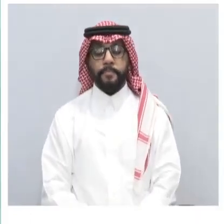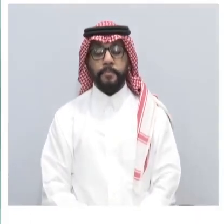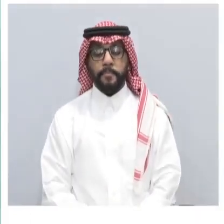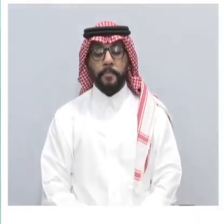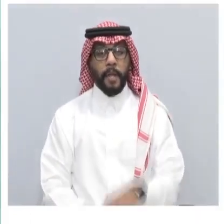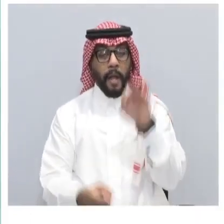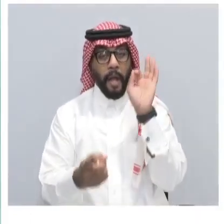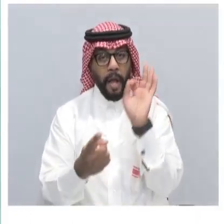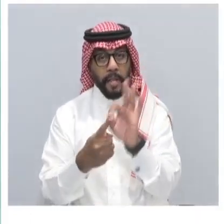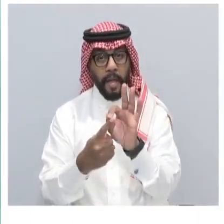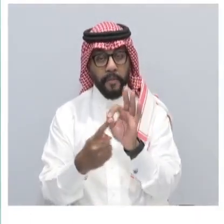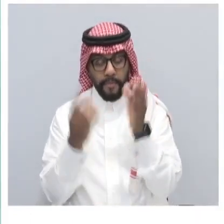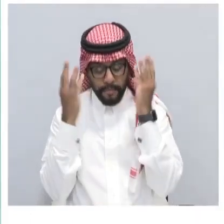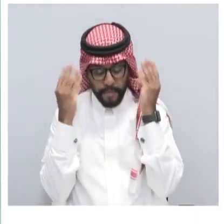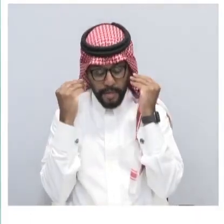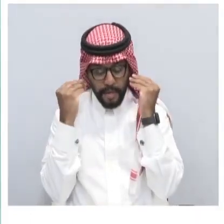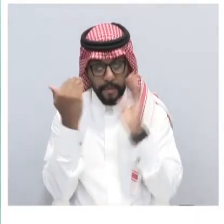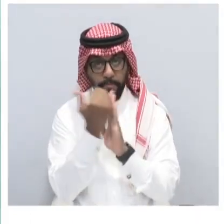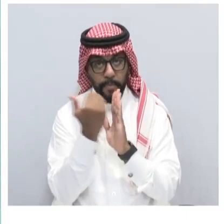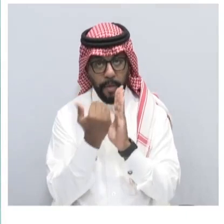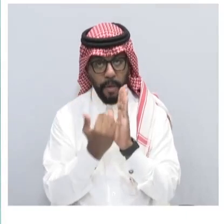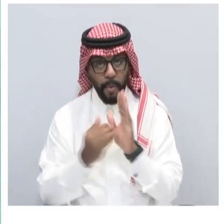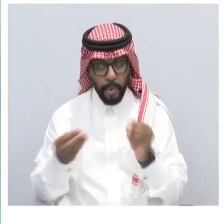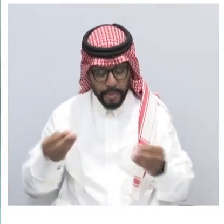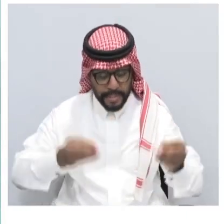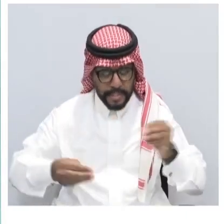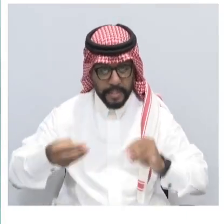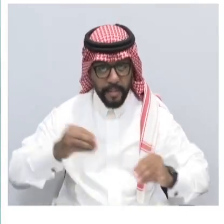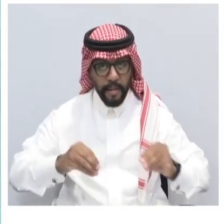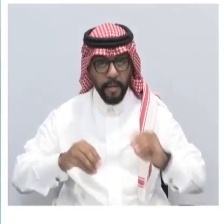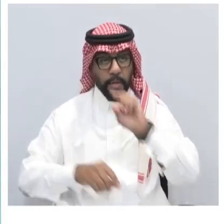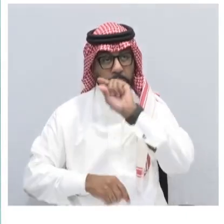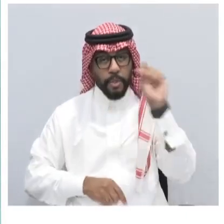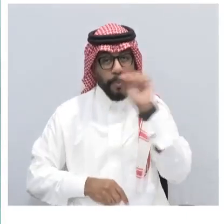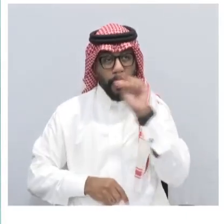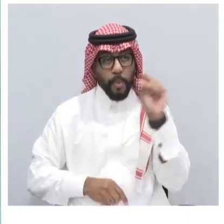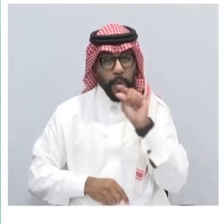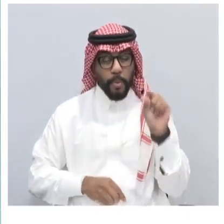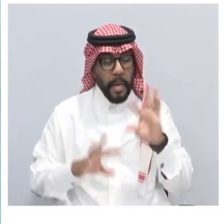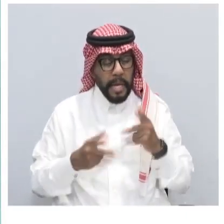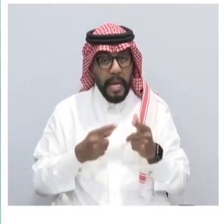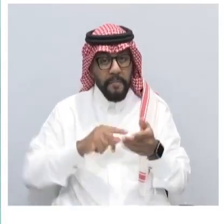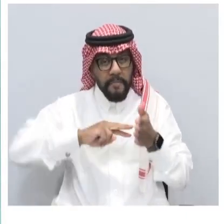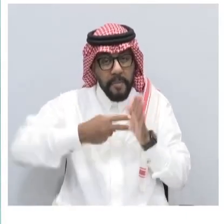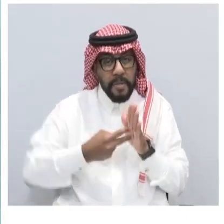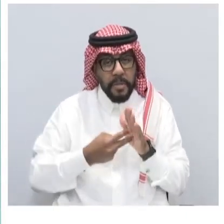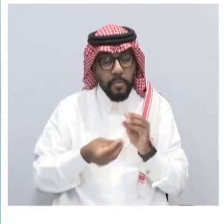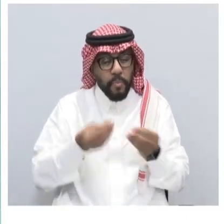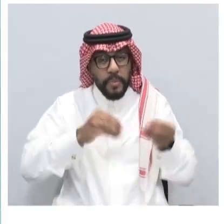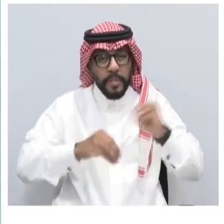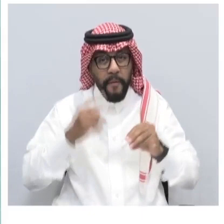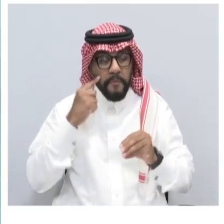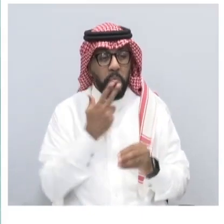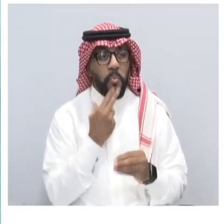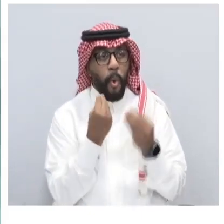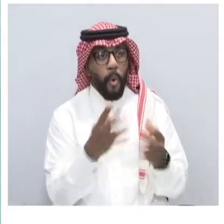اهداف التعلم في هذه الوحده التنسيق المتقدم للنصوص والفقرات ثم بعد ذلك تحسين مظهر